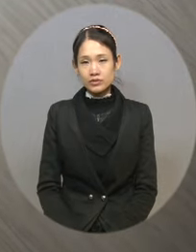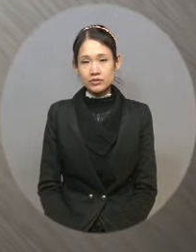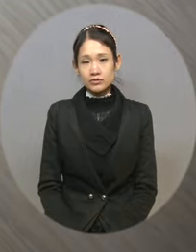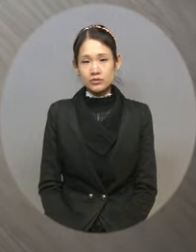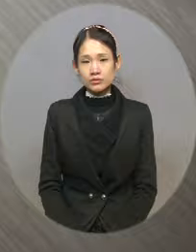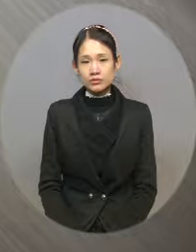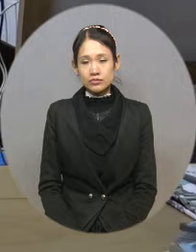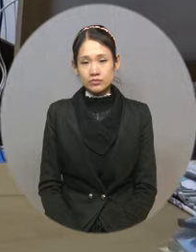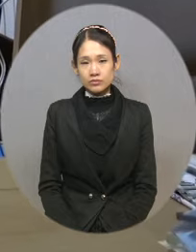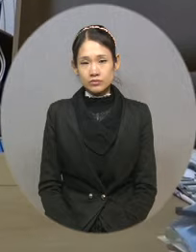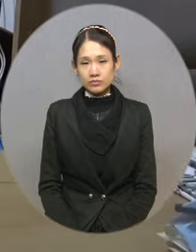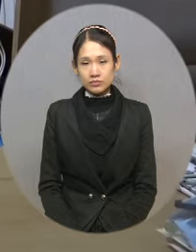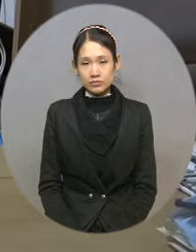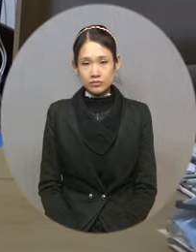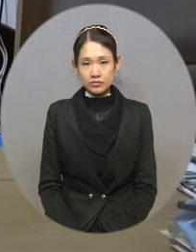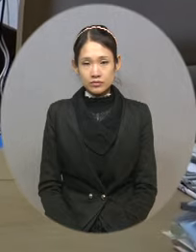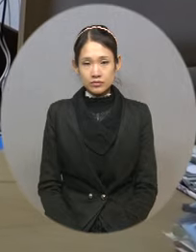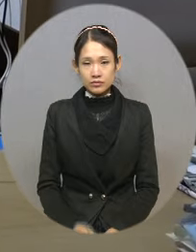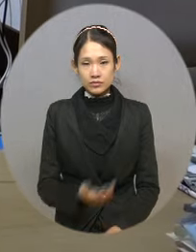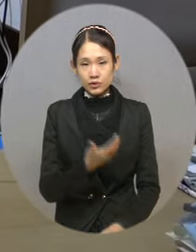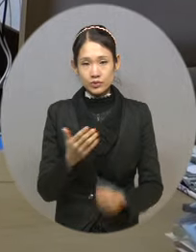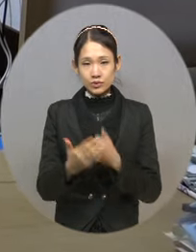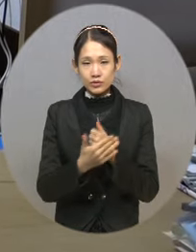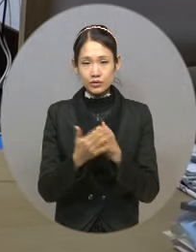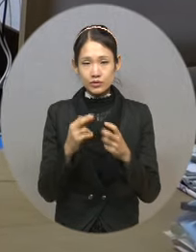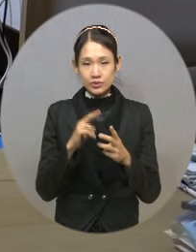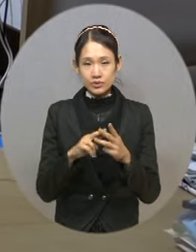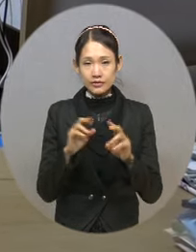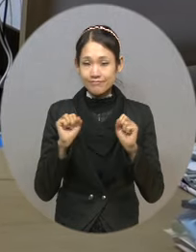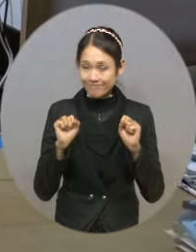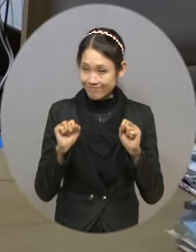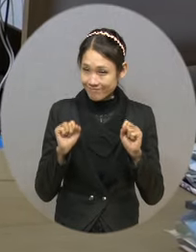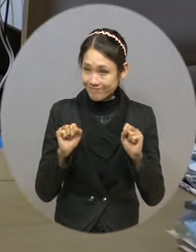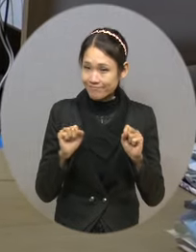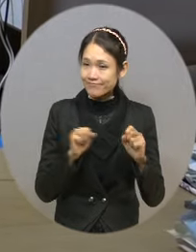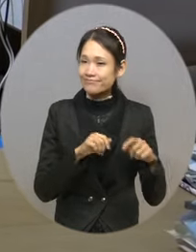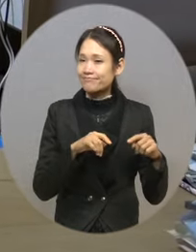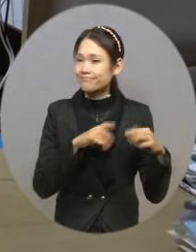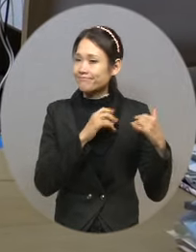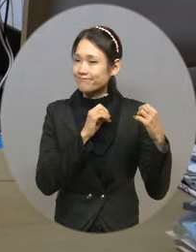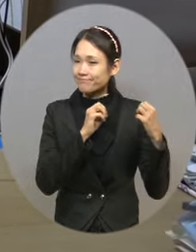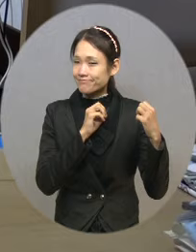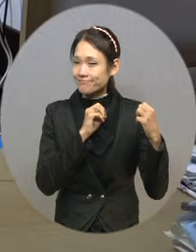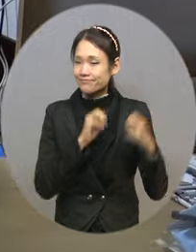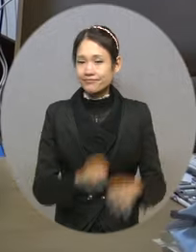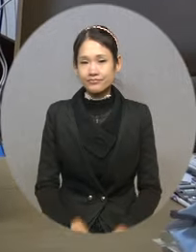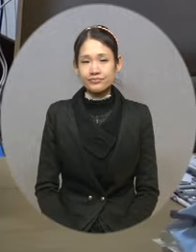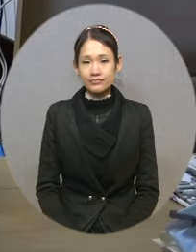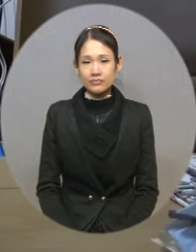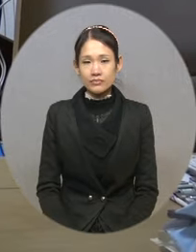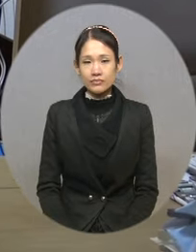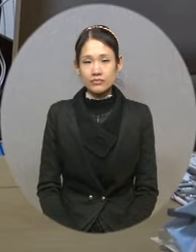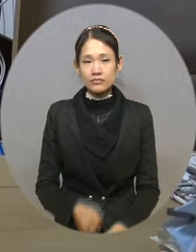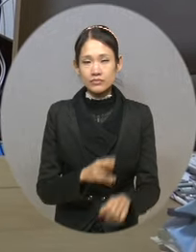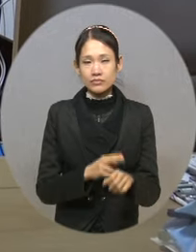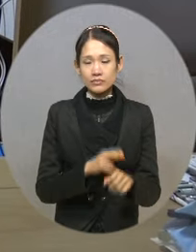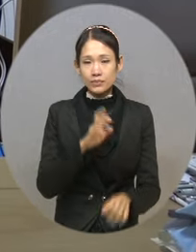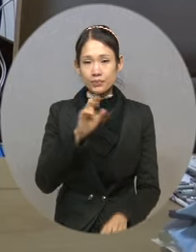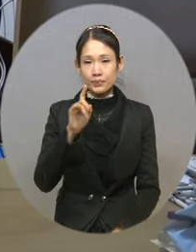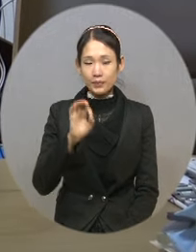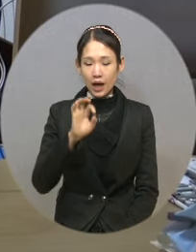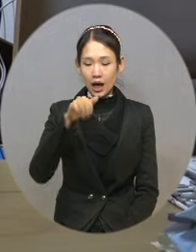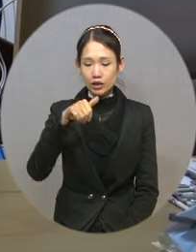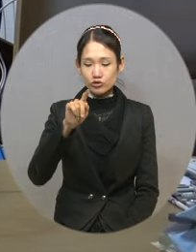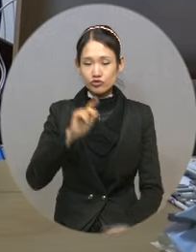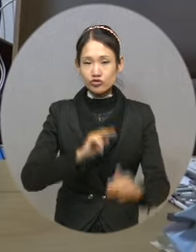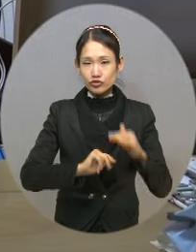전화대전센터 선거원의 대입자 김민재 고객님 안녕하십니까? 네, 선생님 안녕하세요. 네. 네, 선생님 그 망우역 뭐 2번 출구로 하면